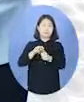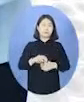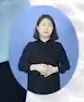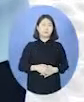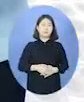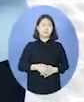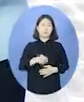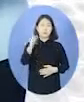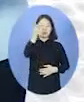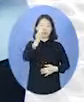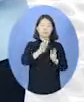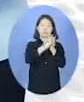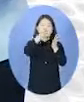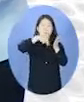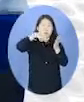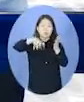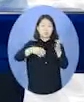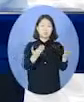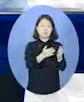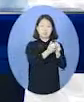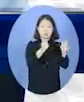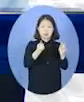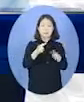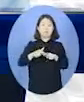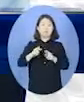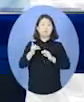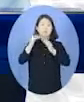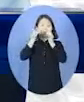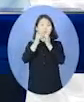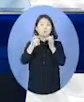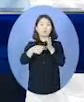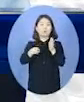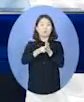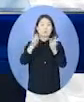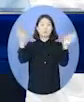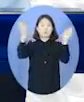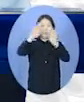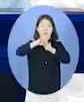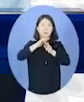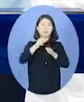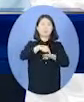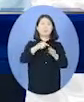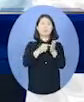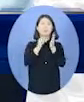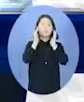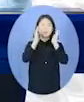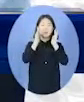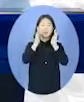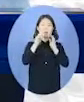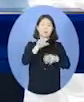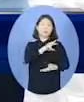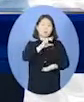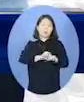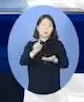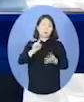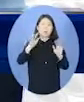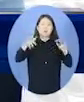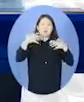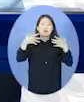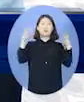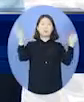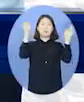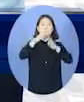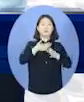생생정보 시간입니다. 쌍용도서관이 직장인과 일반 성인을 위한 야간 심리학 프로그램인 가을밤 나를 위한